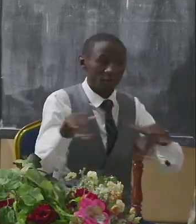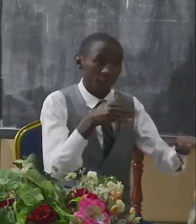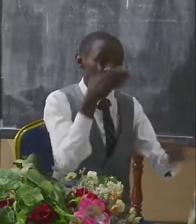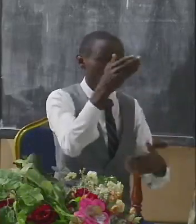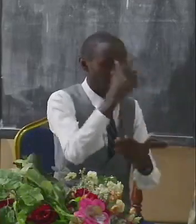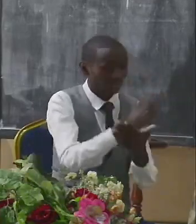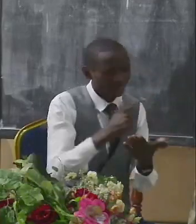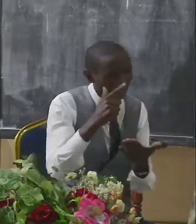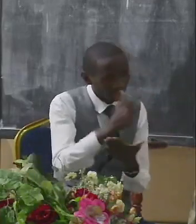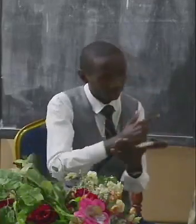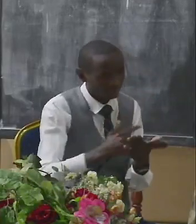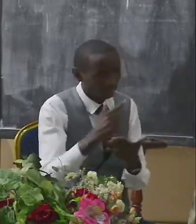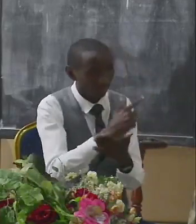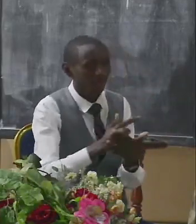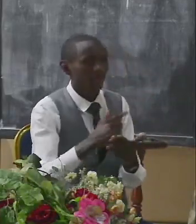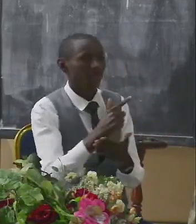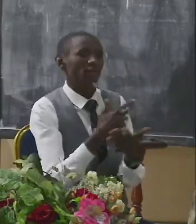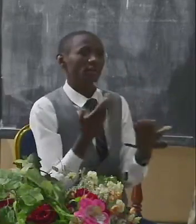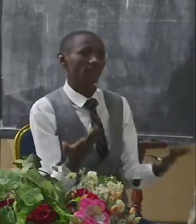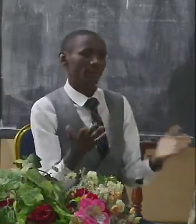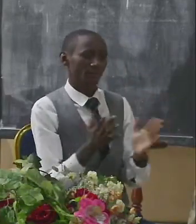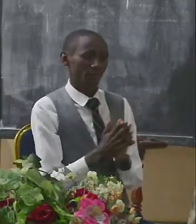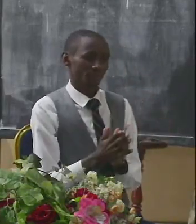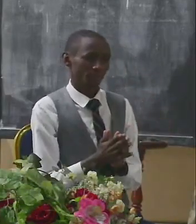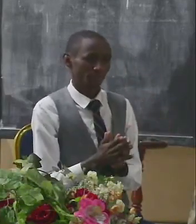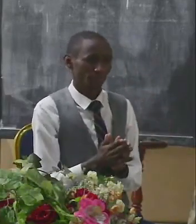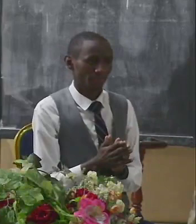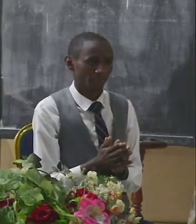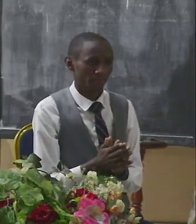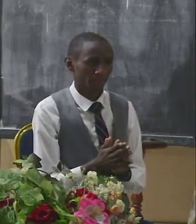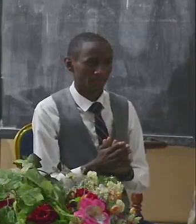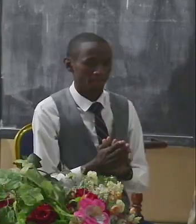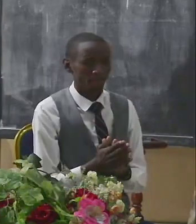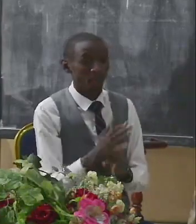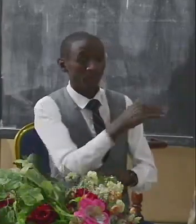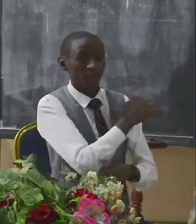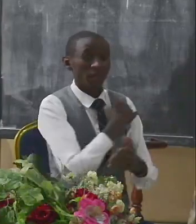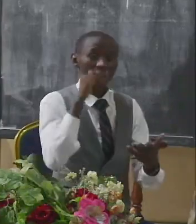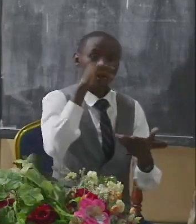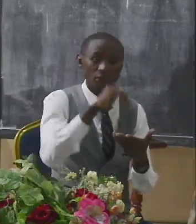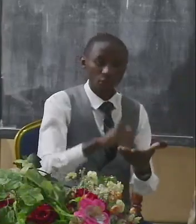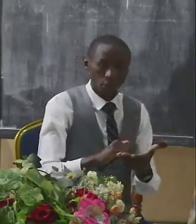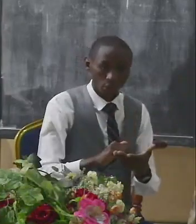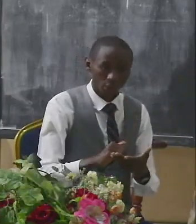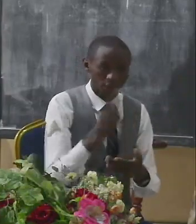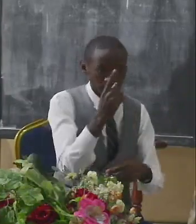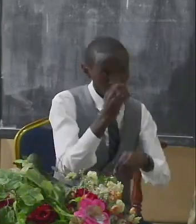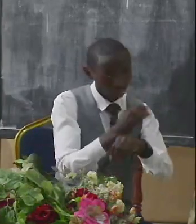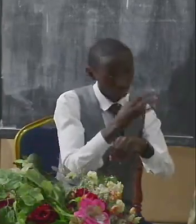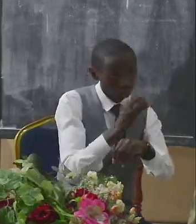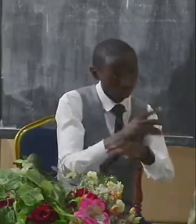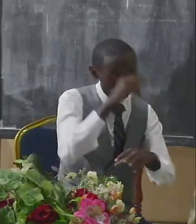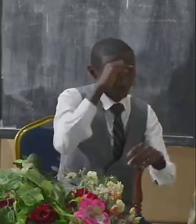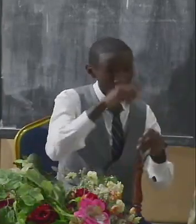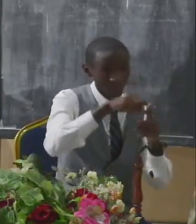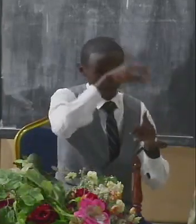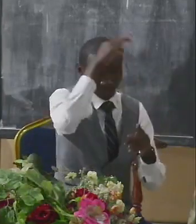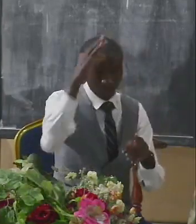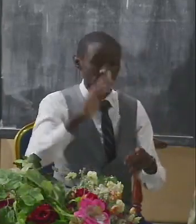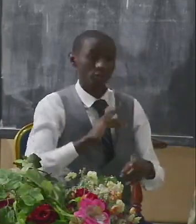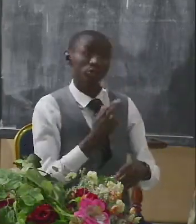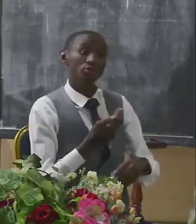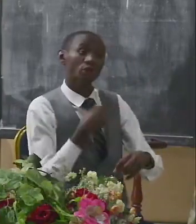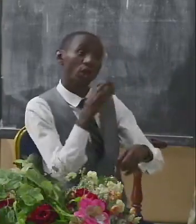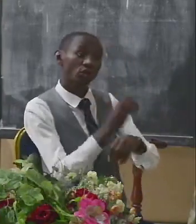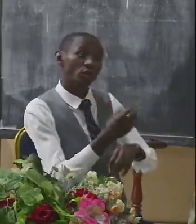à l'autre. Watafanya mapatano wa moja na wengine. Et une exhortation de notre frère Frank. Na onyo ya ndugu